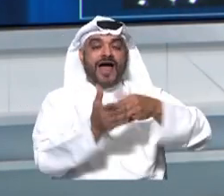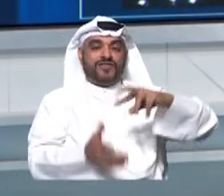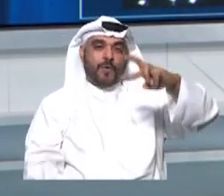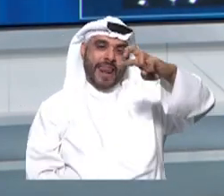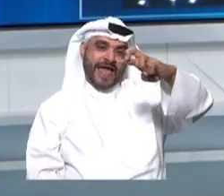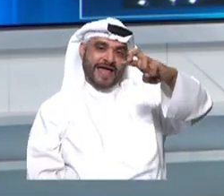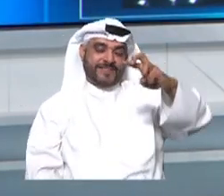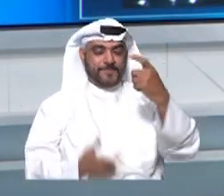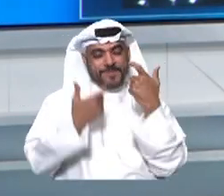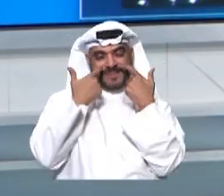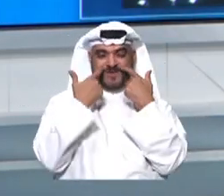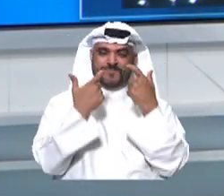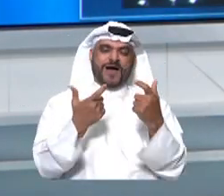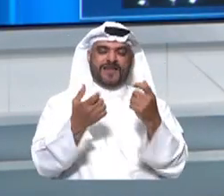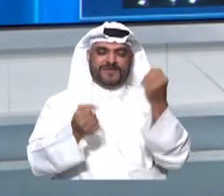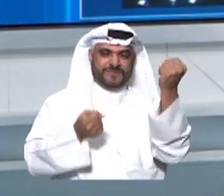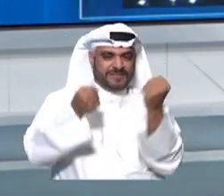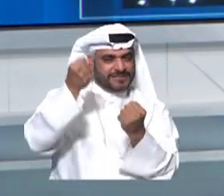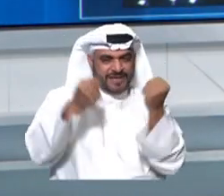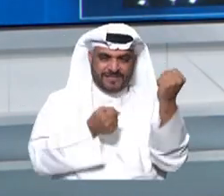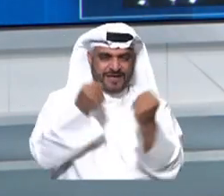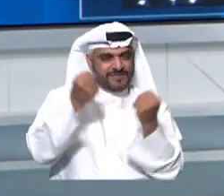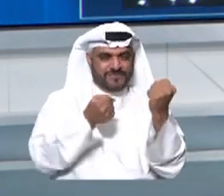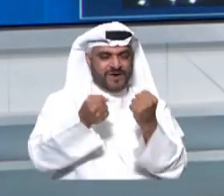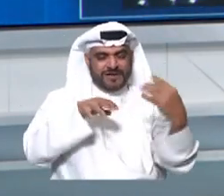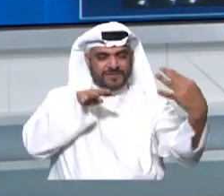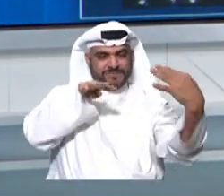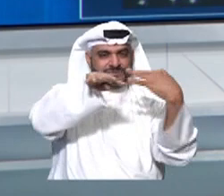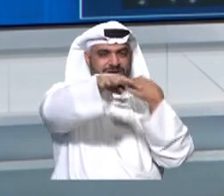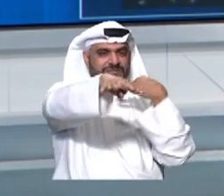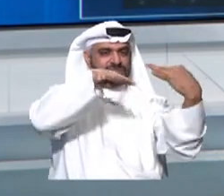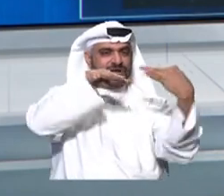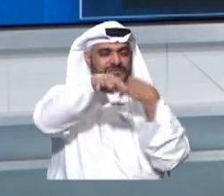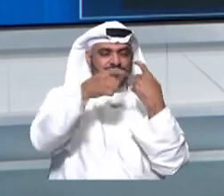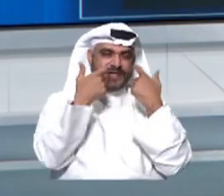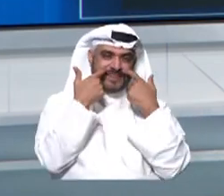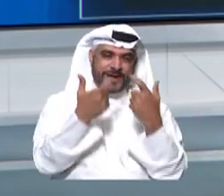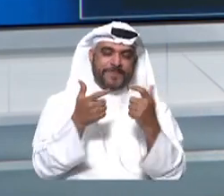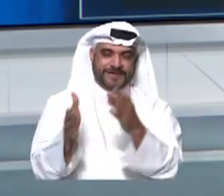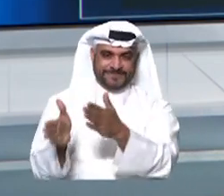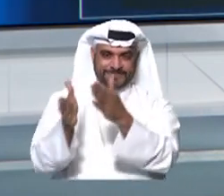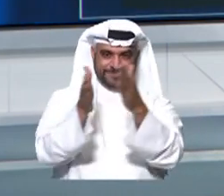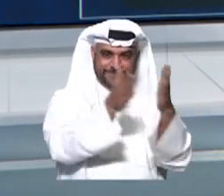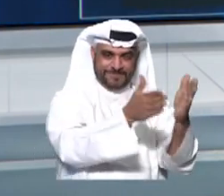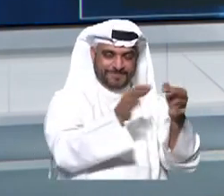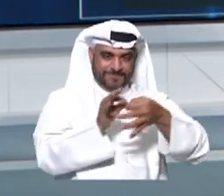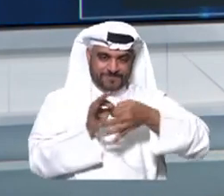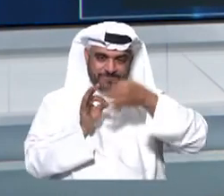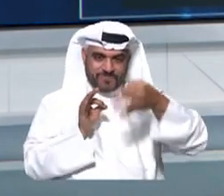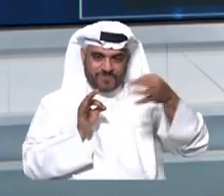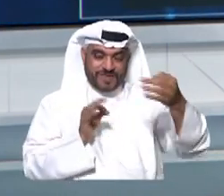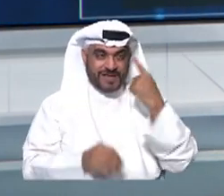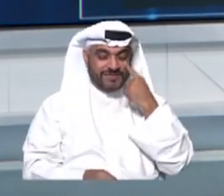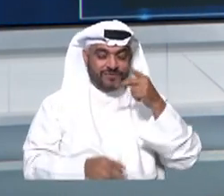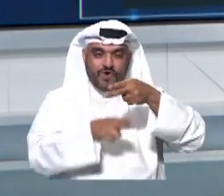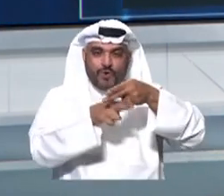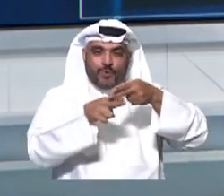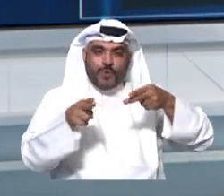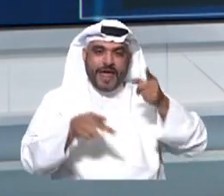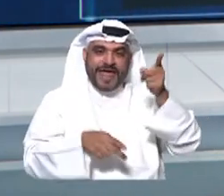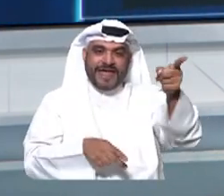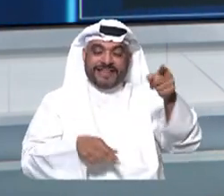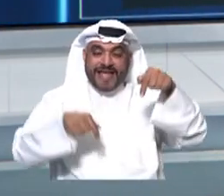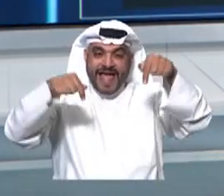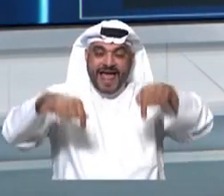مرتادي الطرق السريعة أنهم يديرون بالهم أثناء القيادة في الطرق السريعة. تعرف على تفاصيل أكثر التواصل العالي في مدينة الكويت،